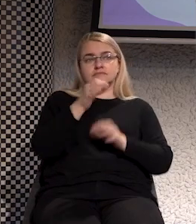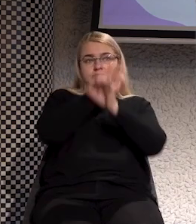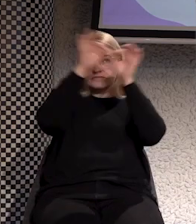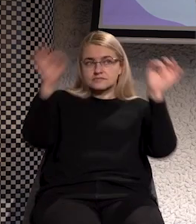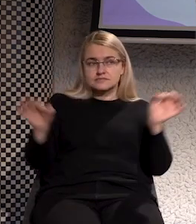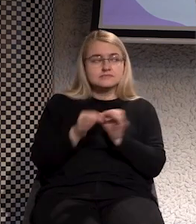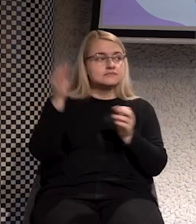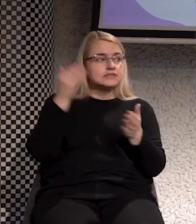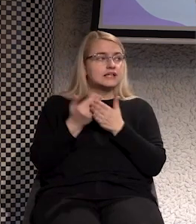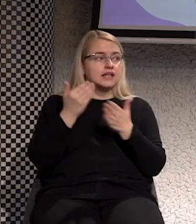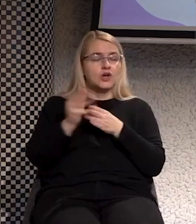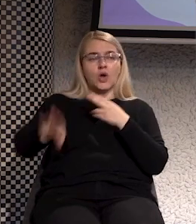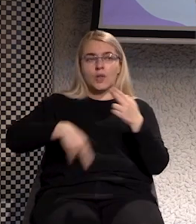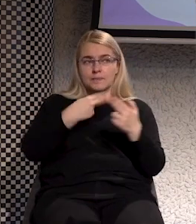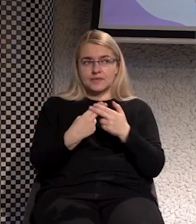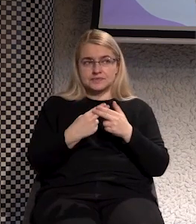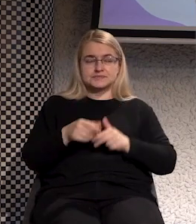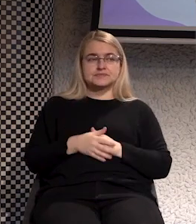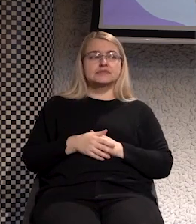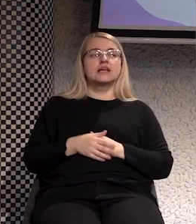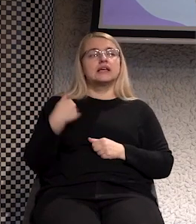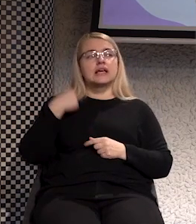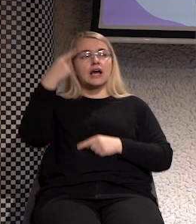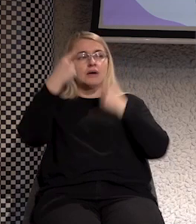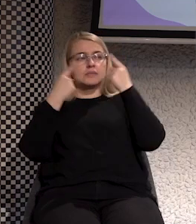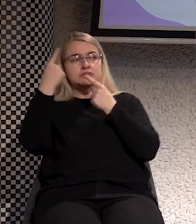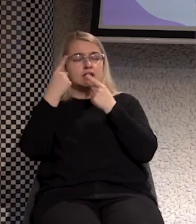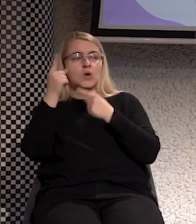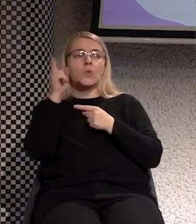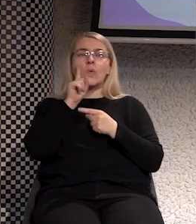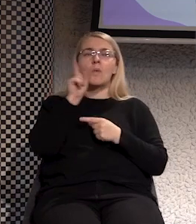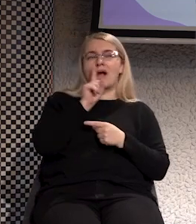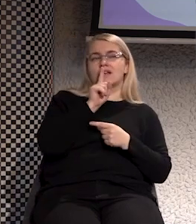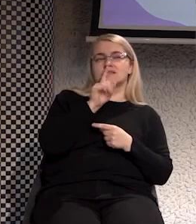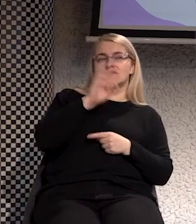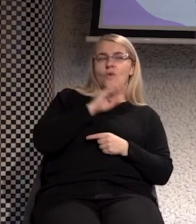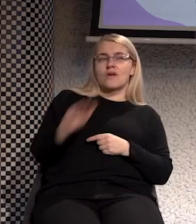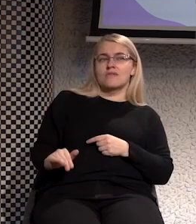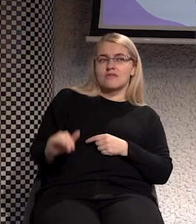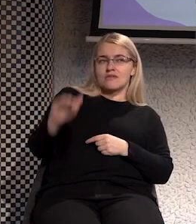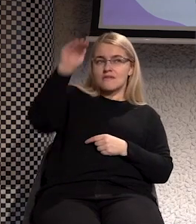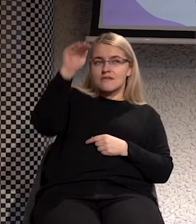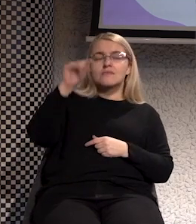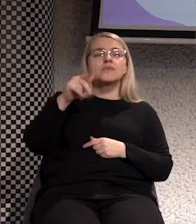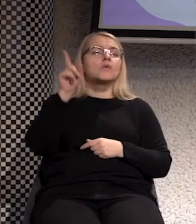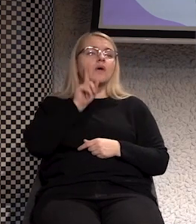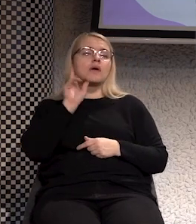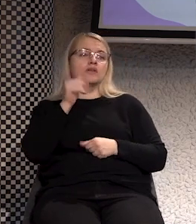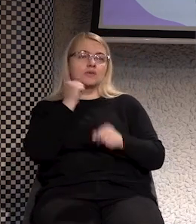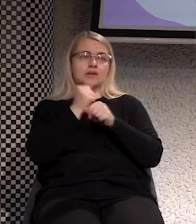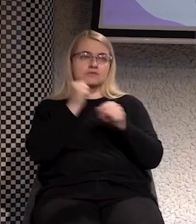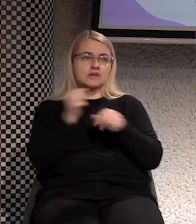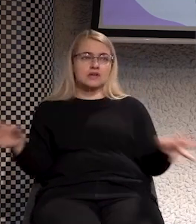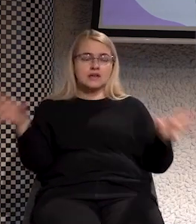więc tak uogólniająco odpowiem, ale myślę sobie właśnie o chłopakach tak w ogóle, o swoim dorastaniu, o chłopakach, z którymi pracuję,